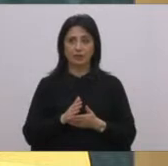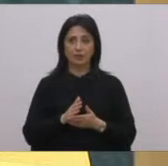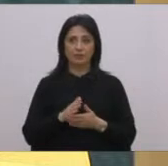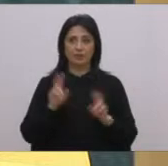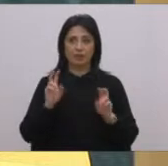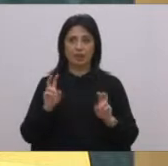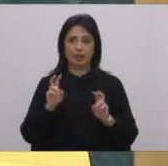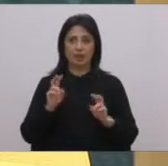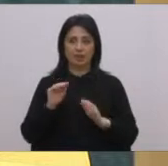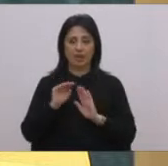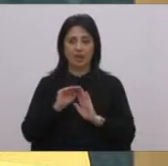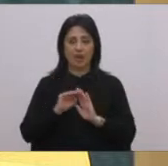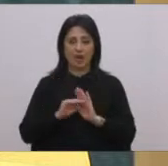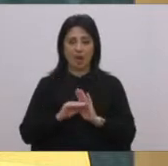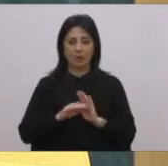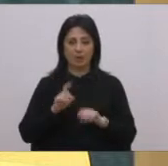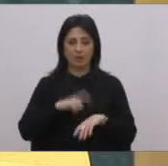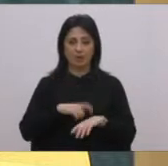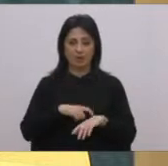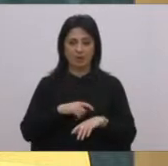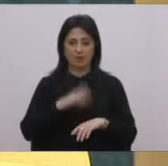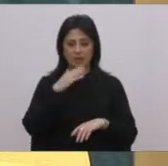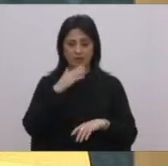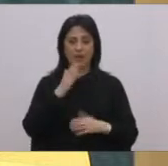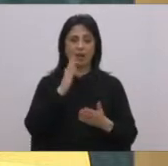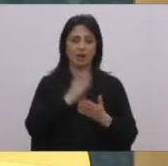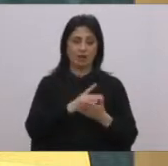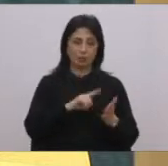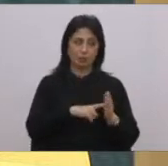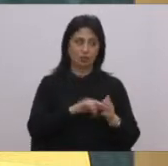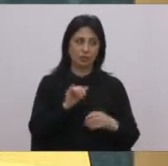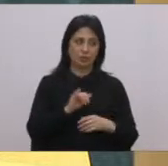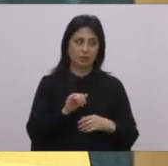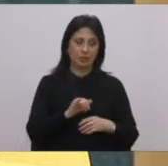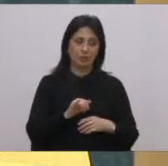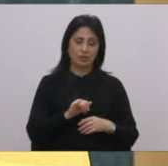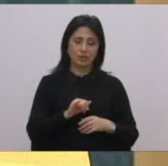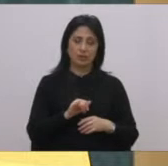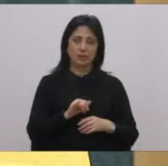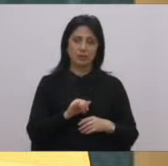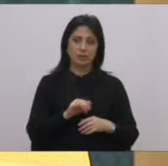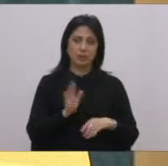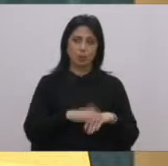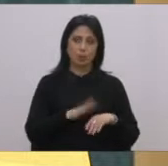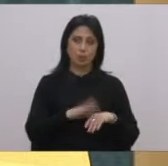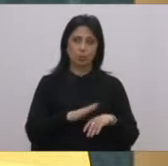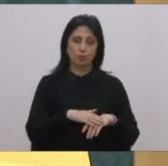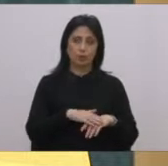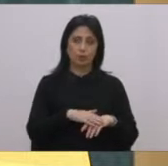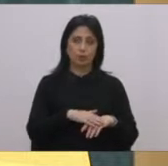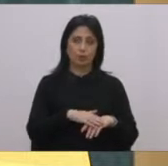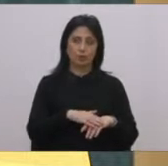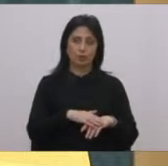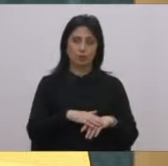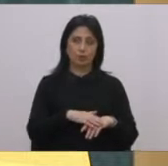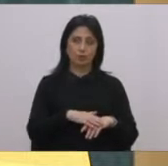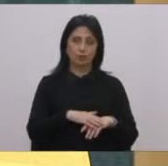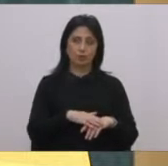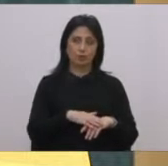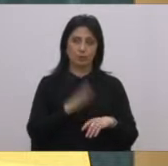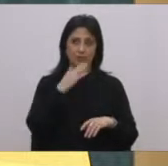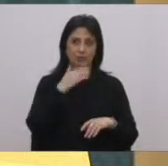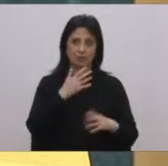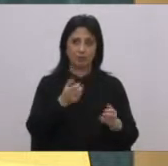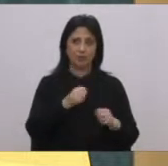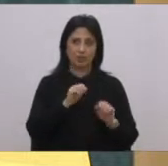ეგრეთ წოდებული გრაფიკით წყლის მიწოდება, არის მდებარეობები, სადაც ასე ვთქვათ, კუსტარული ასე ვთქვათ, წყლის